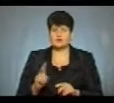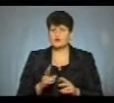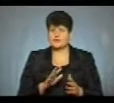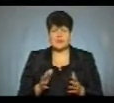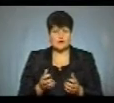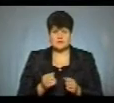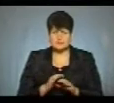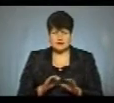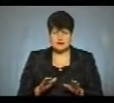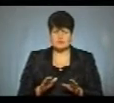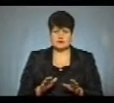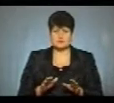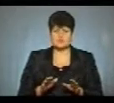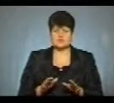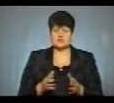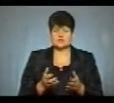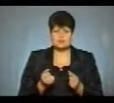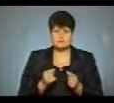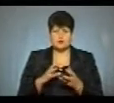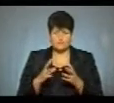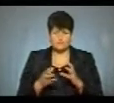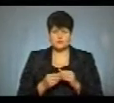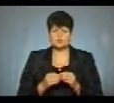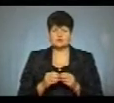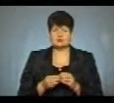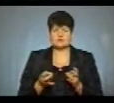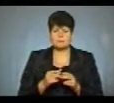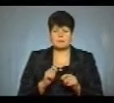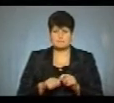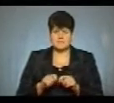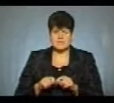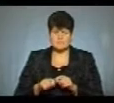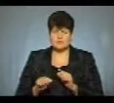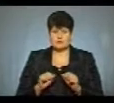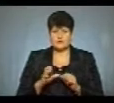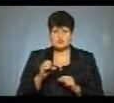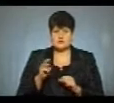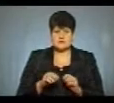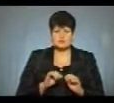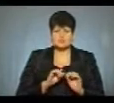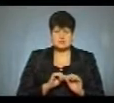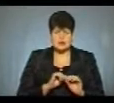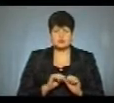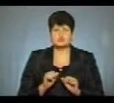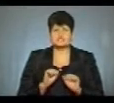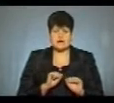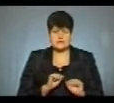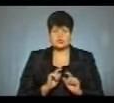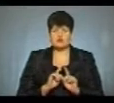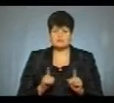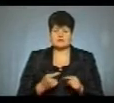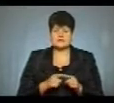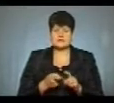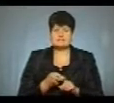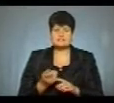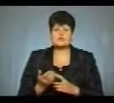чи не прийде певна сума, варто перевірити в управлінні соціального захисту, особливо це стосується пільг,